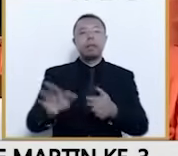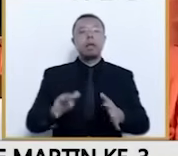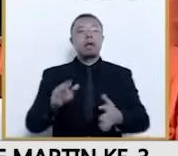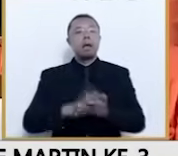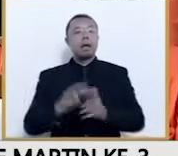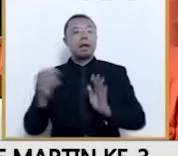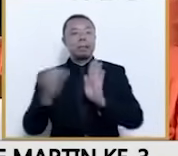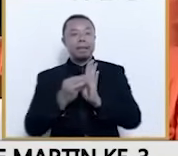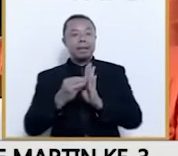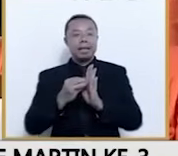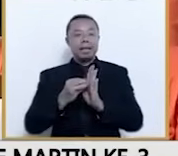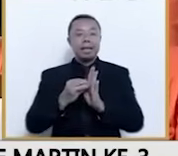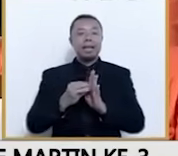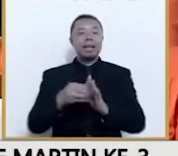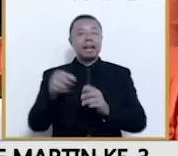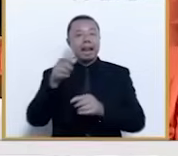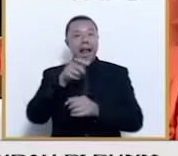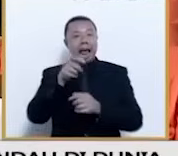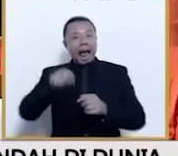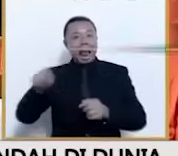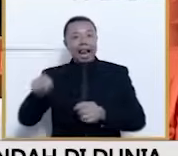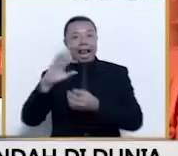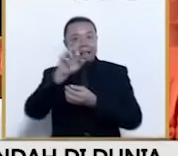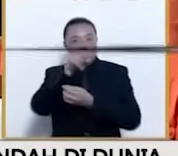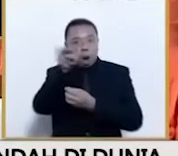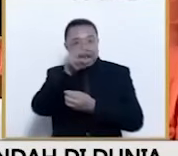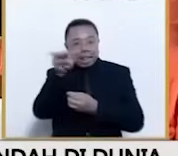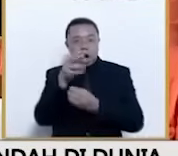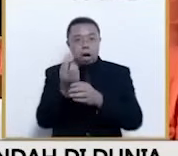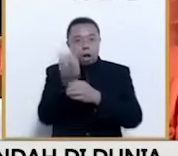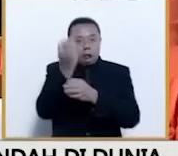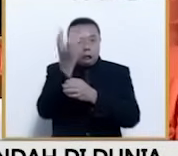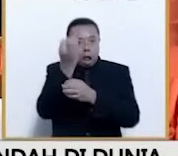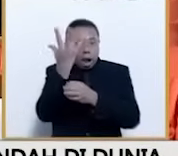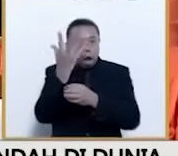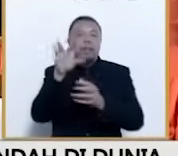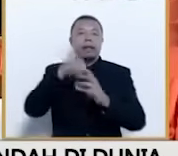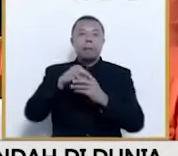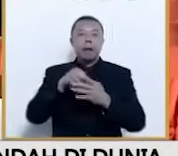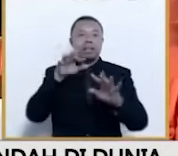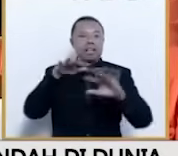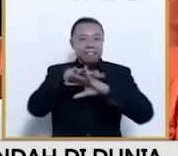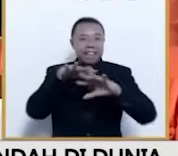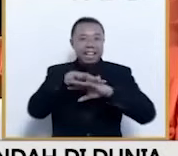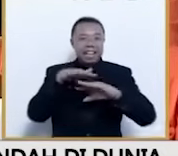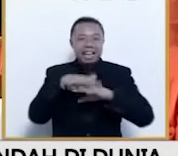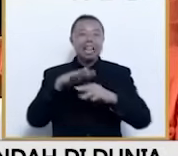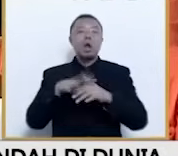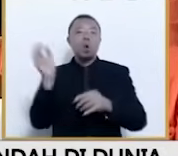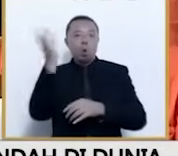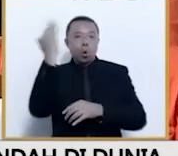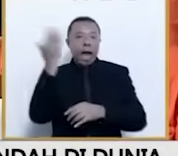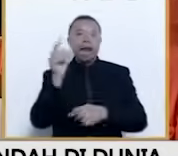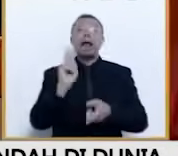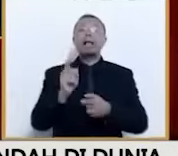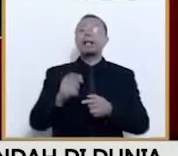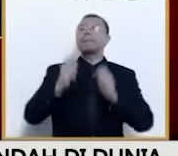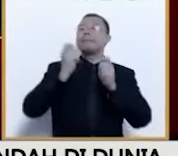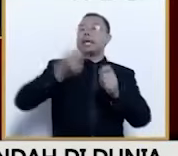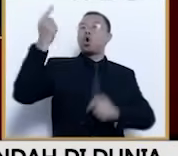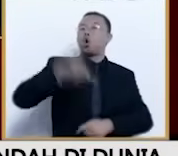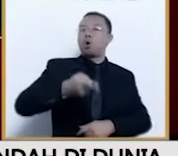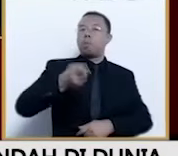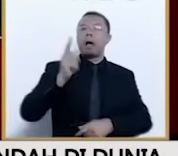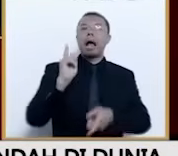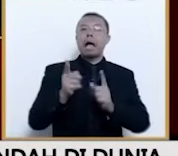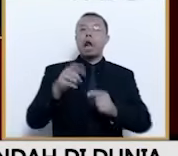Pasang alat monitor di cerobong asap dan filter udara. Kami akan memberikan sanksi bagi perusahaan yang tidak